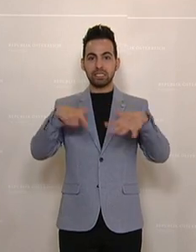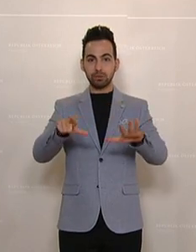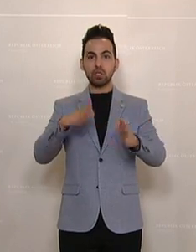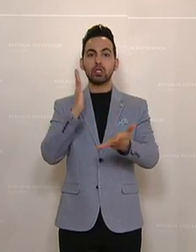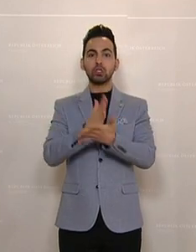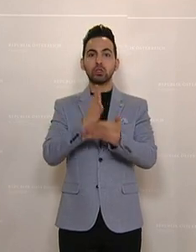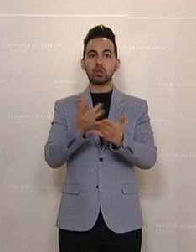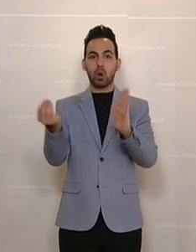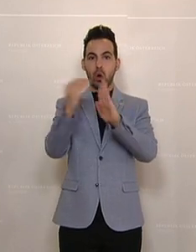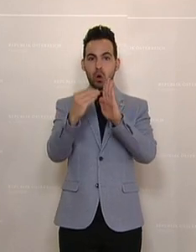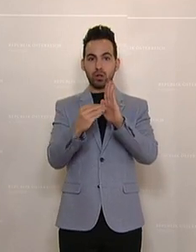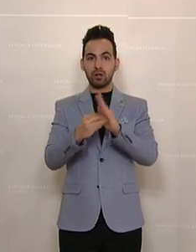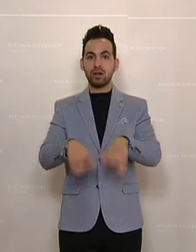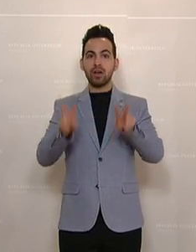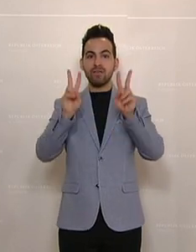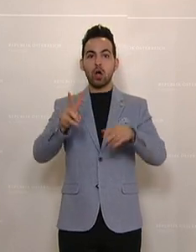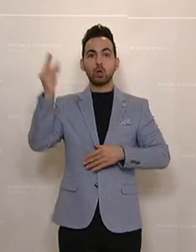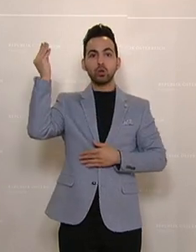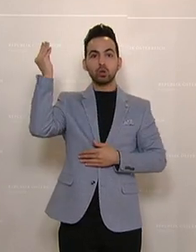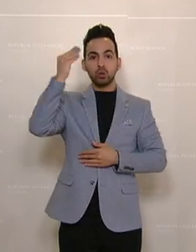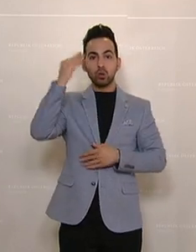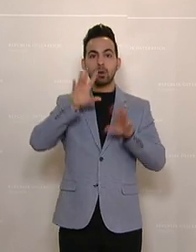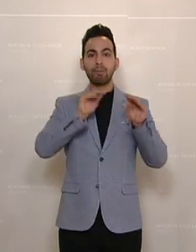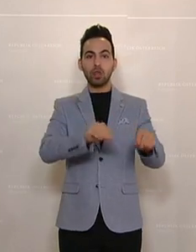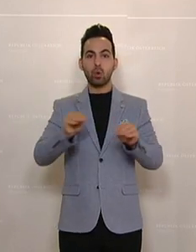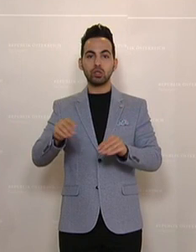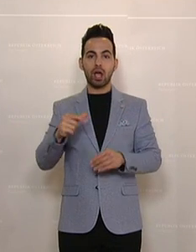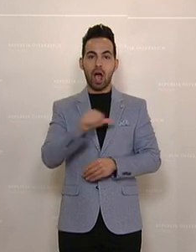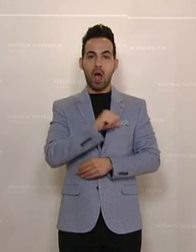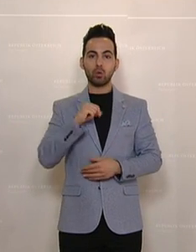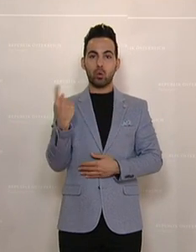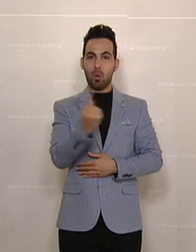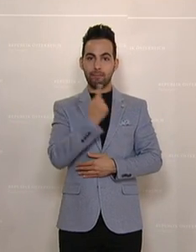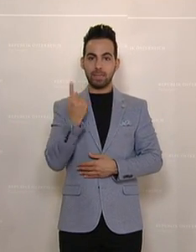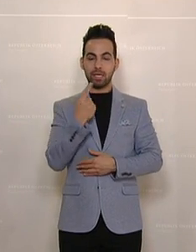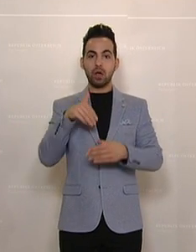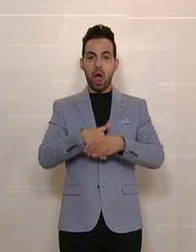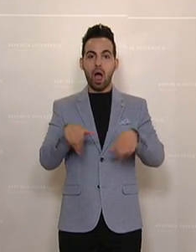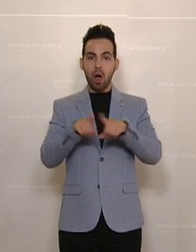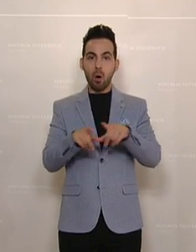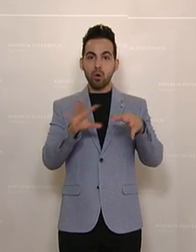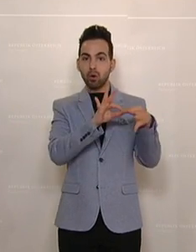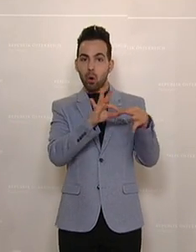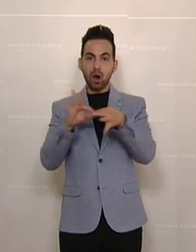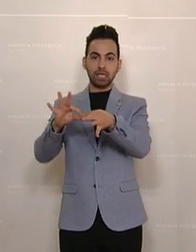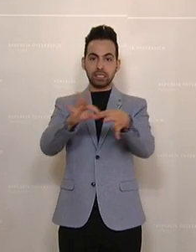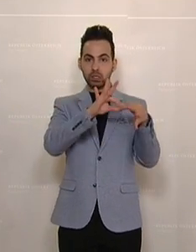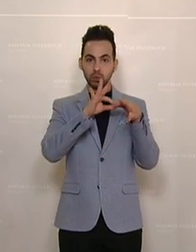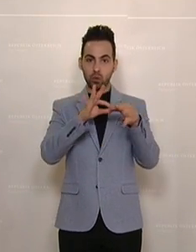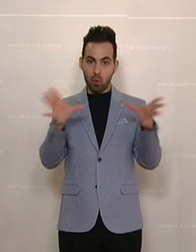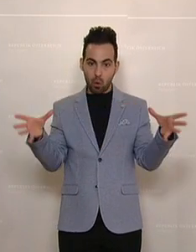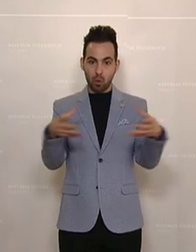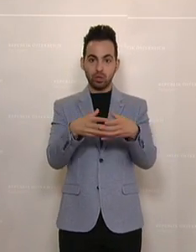die wirkliche Verbreiterung der schulischen und pädagogischen Autonomie gepaart mit Möglichkeiten in der Organisation. Und